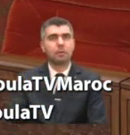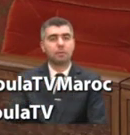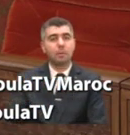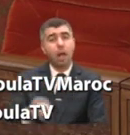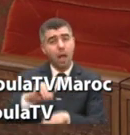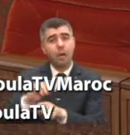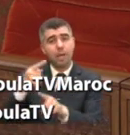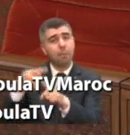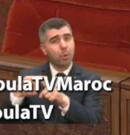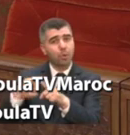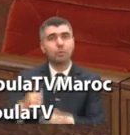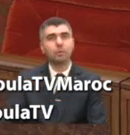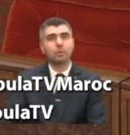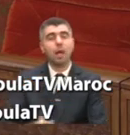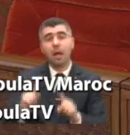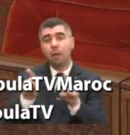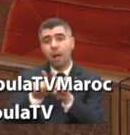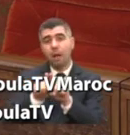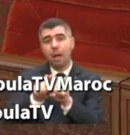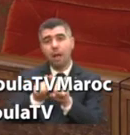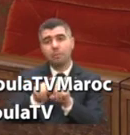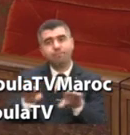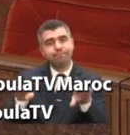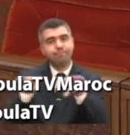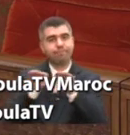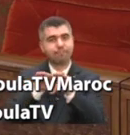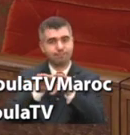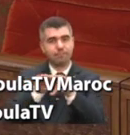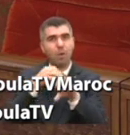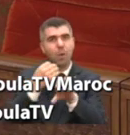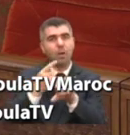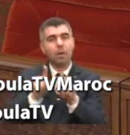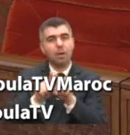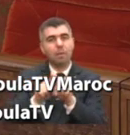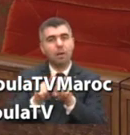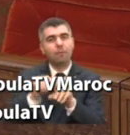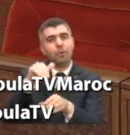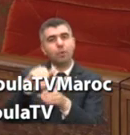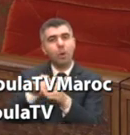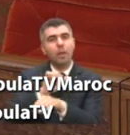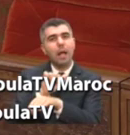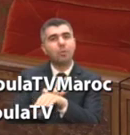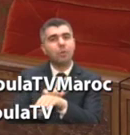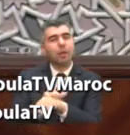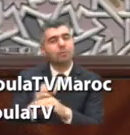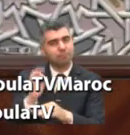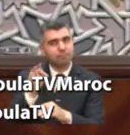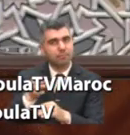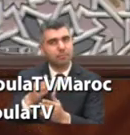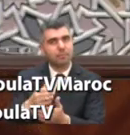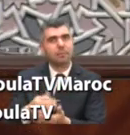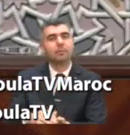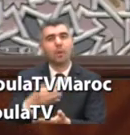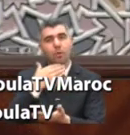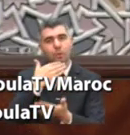وكذلك الحفاظ على التوازنات المالية للمؤسسات ديال التأمين الصحي. شكرا سيد. شكرا